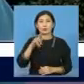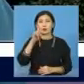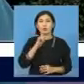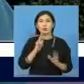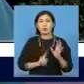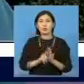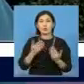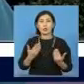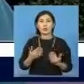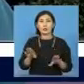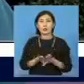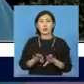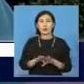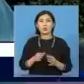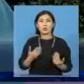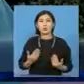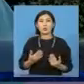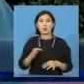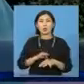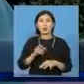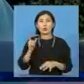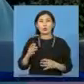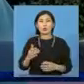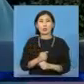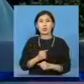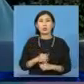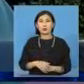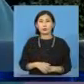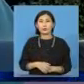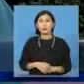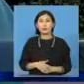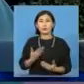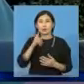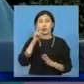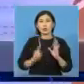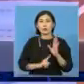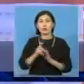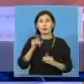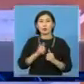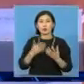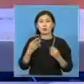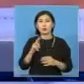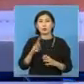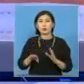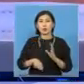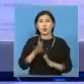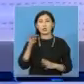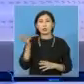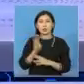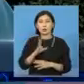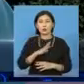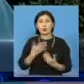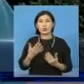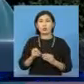бастап қазіргі күнмен салыстырғанда қазір аурулардың саны қысқарды. Егер айдың басында күніне 100-ден астам адам түсетін болса,